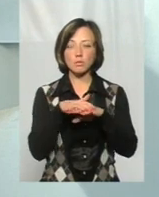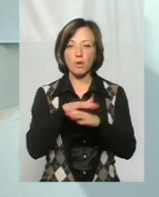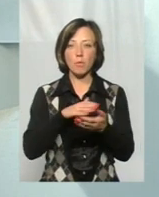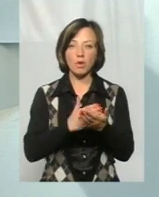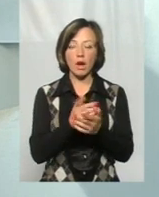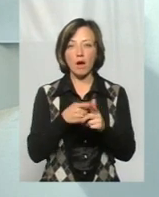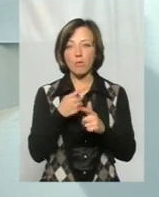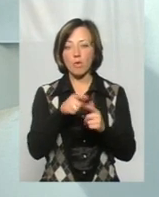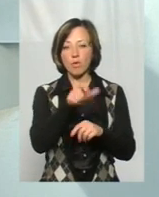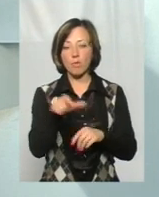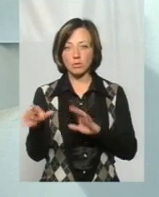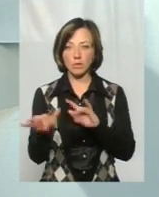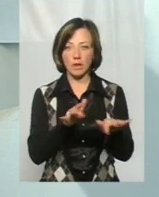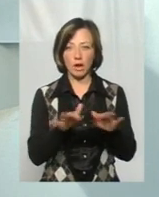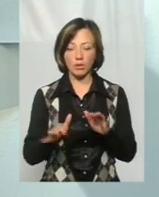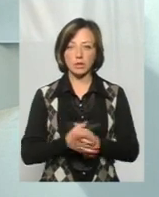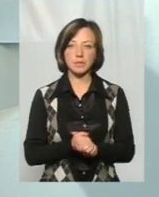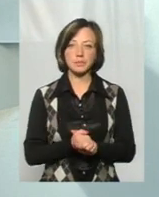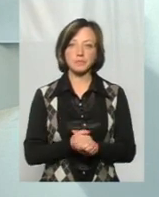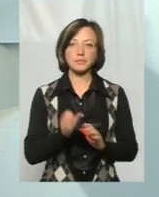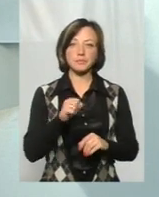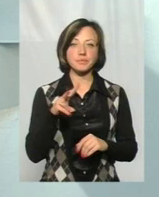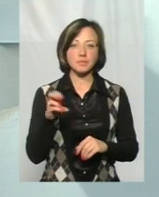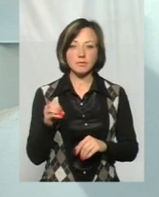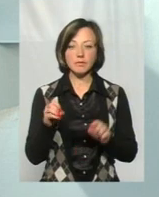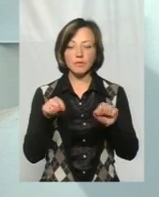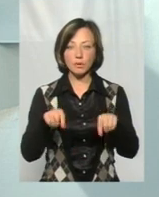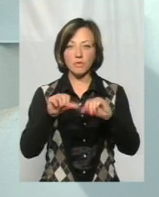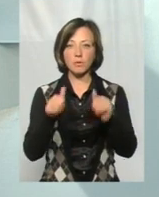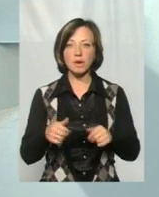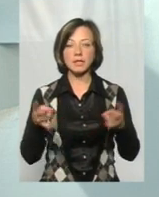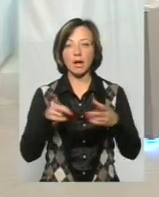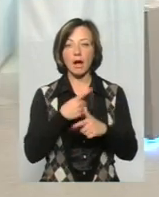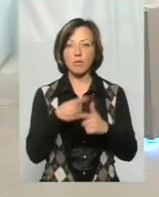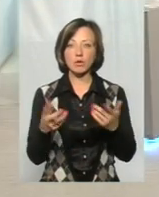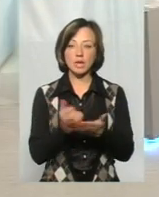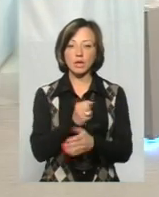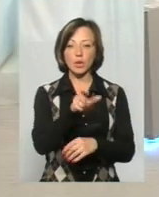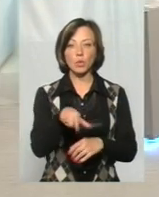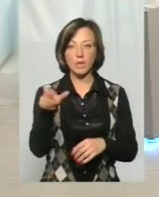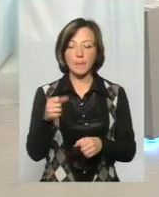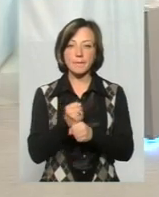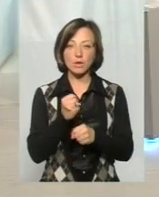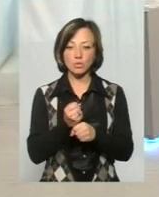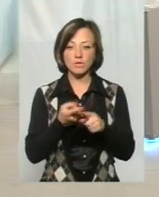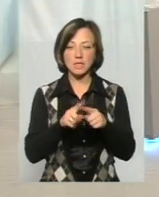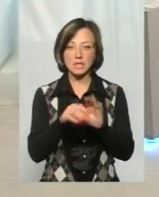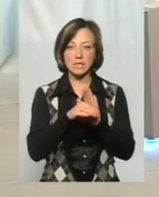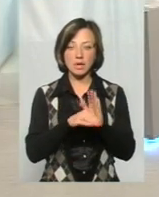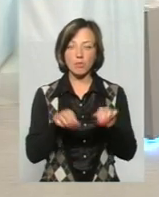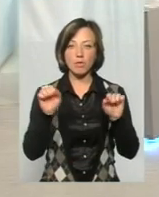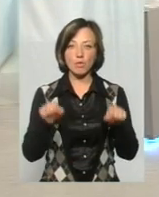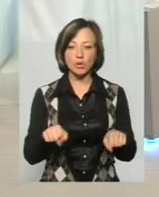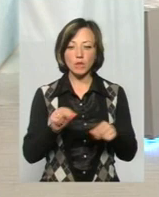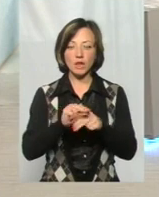суспільно-політичного або навіть громадської діяльності. Але в цьому форматі треба або ж знайти людей, які працюють в цій системі, які